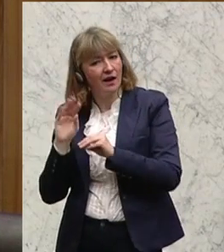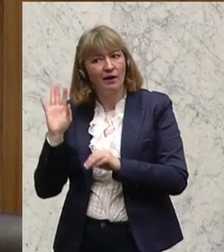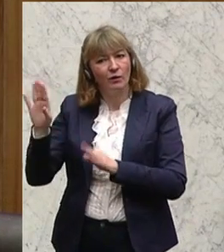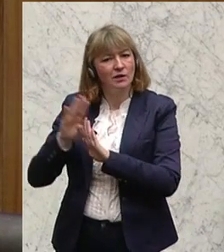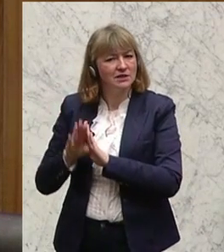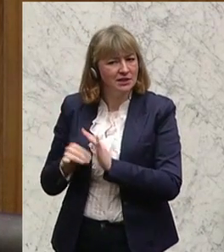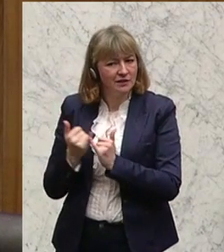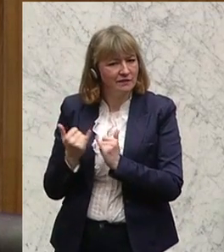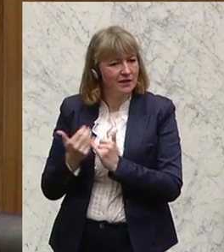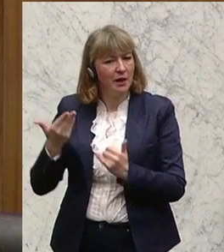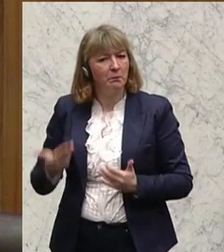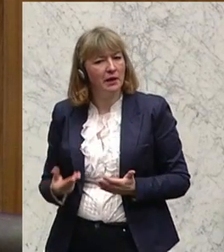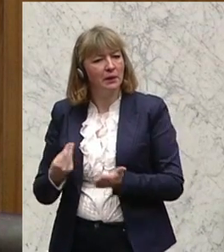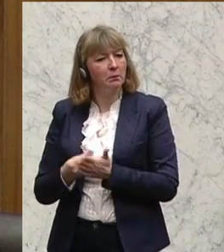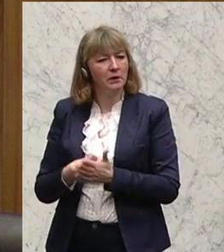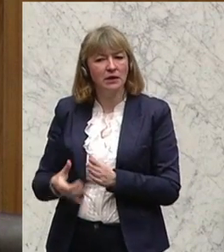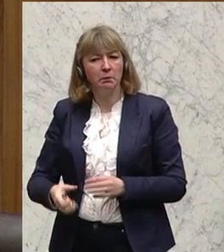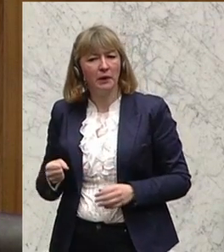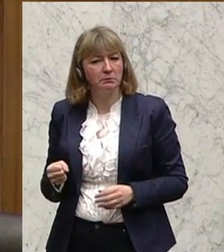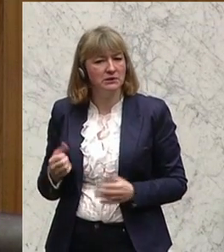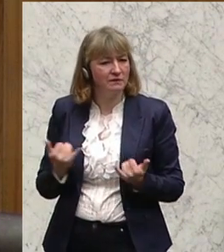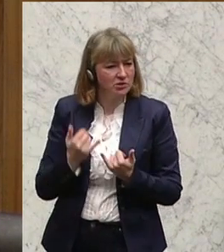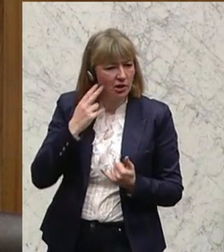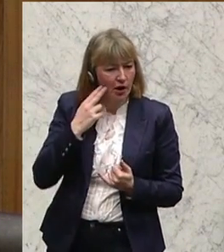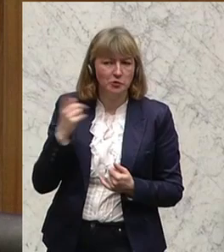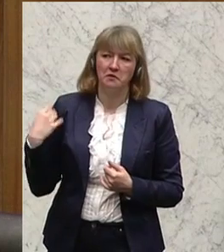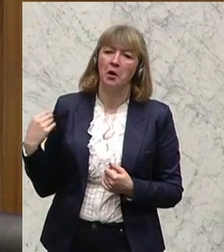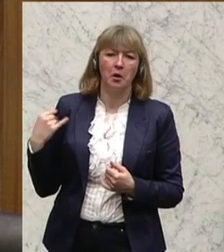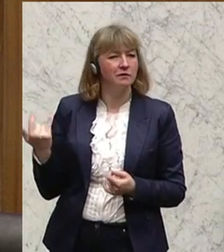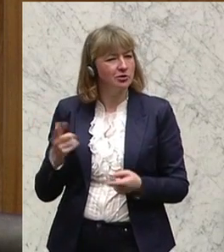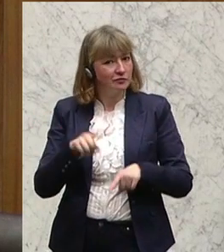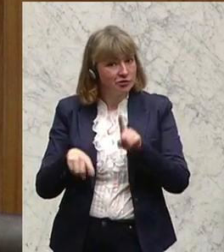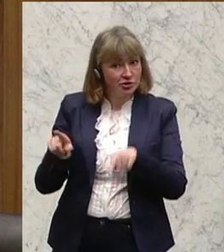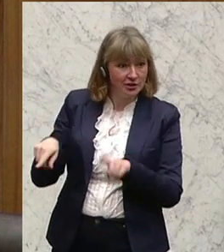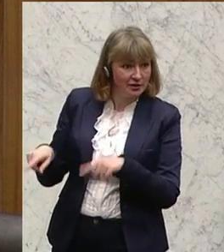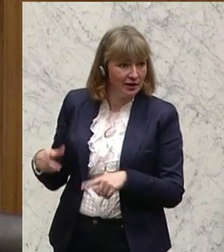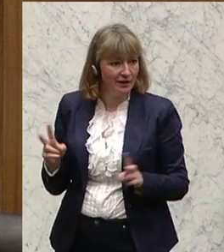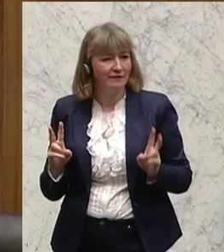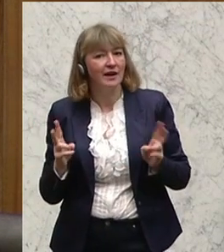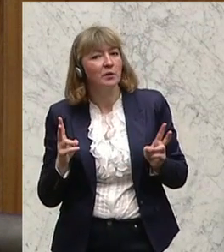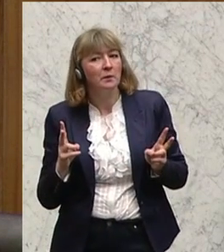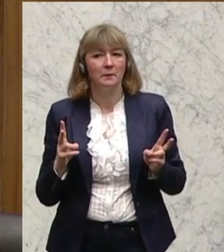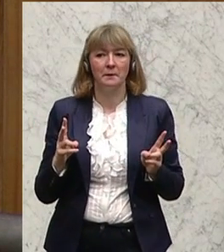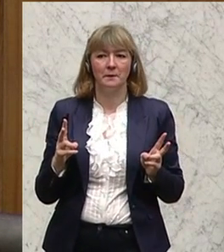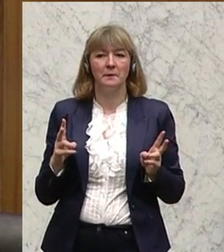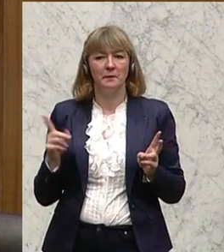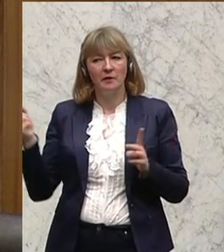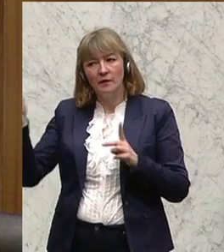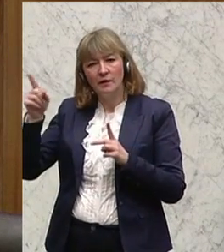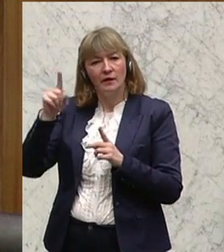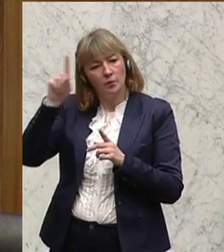eurem Gesetz der Mietpreisbremse? Und da wurde mir gesagt, naja, die sind durchaus unterschiedlich, weil man hier sehr stark auch darauf gesetzt